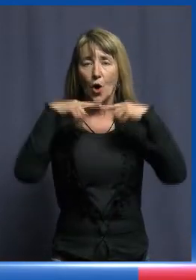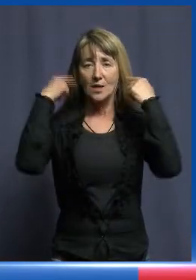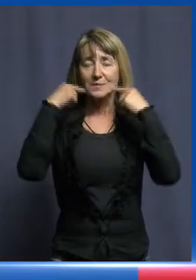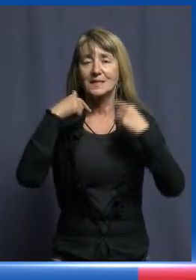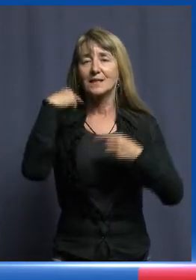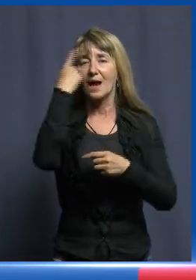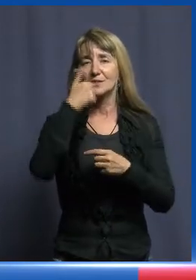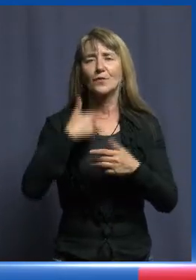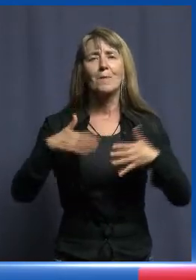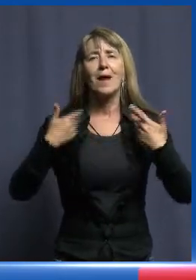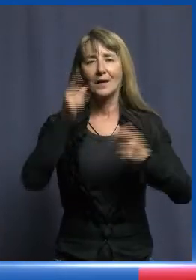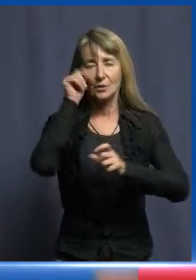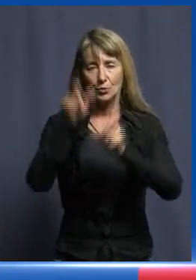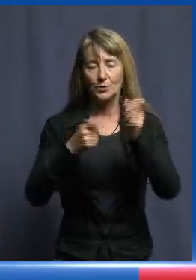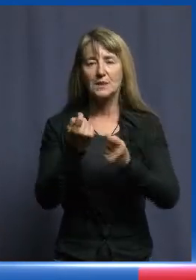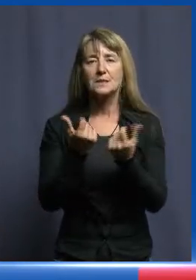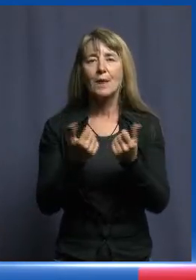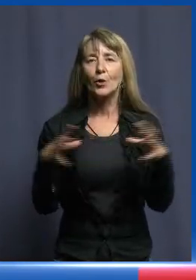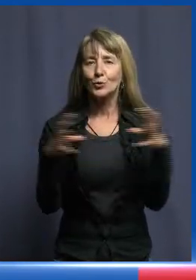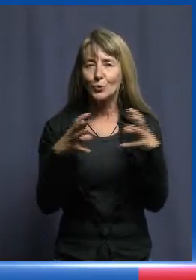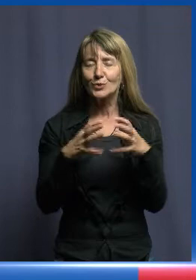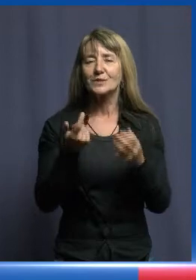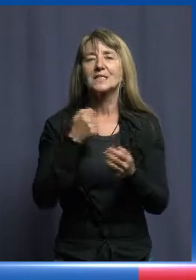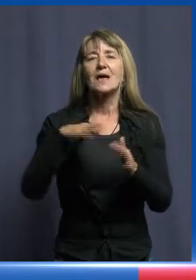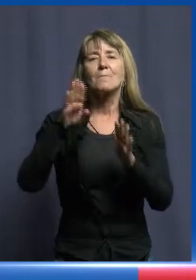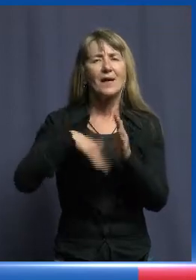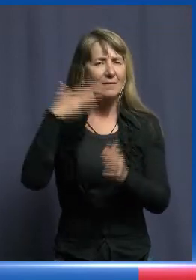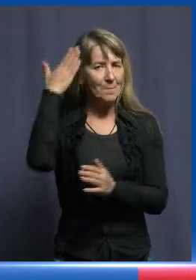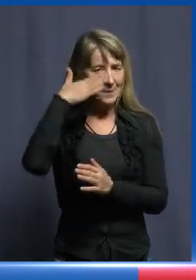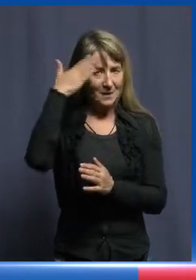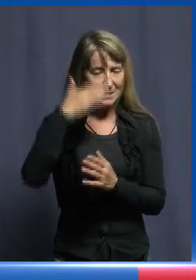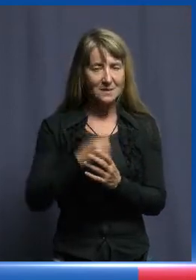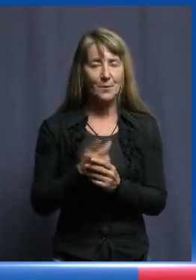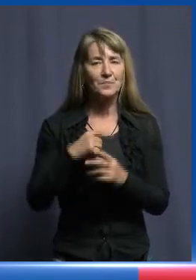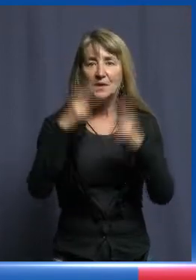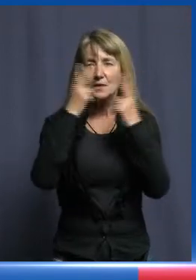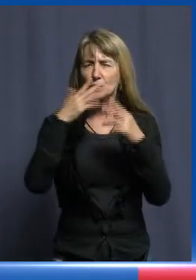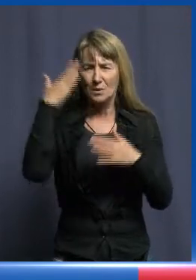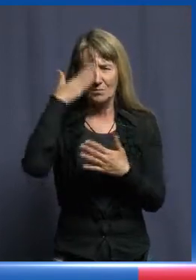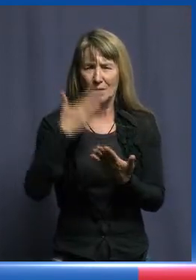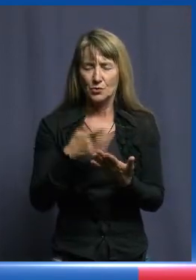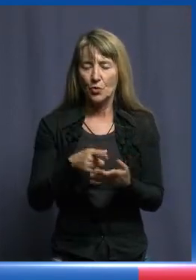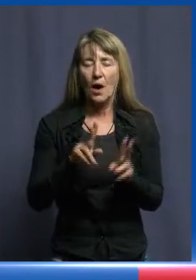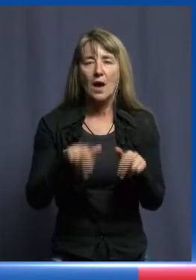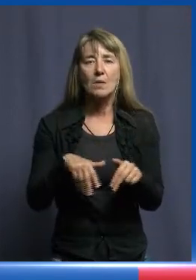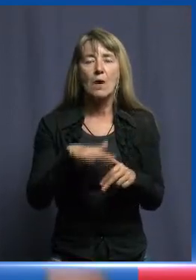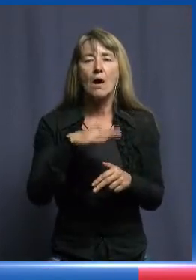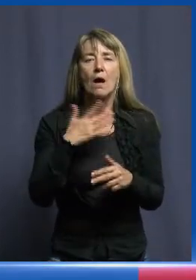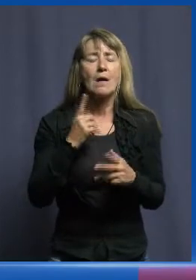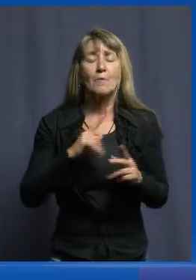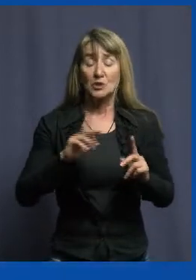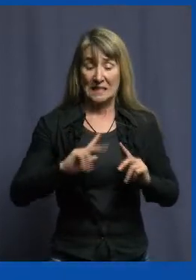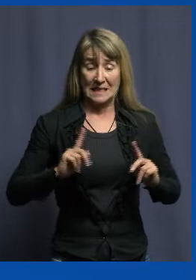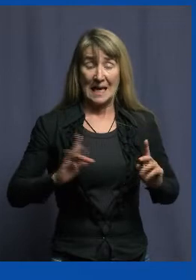lica ovih naših mladih ljudi, da se malo družimo, da se manje mrzimo. Ne razumem mržnju, a toga ima. Možemo da se ne